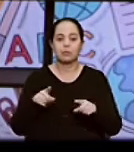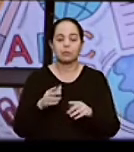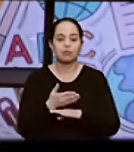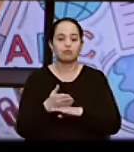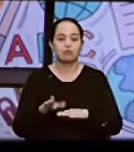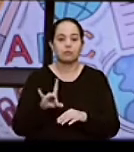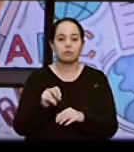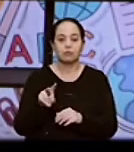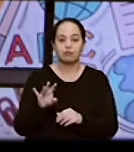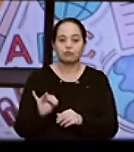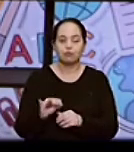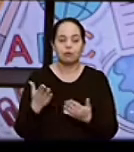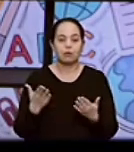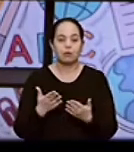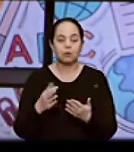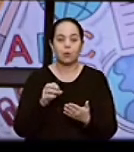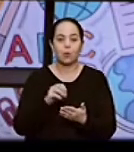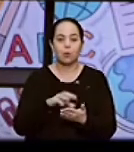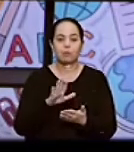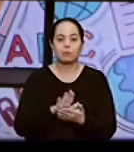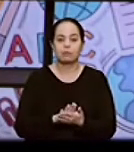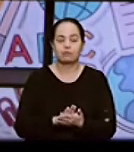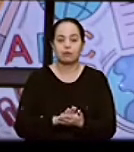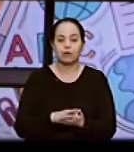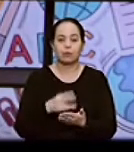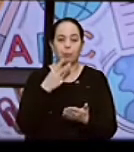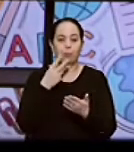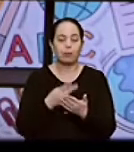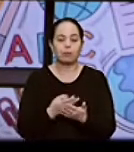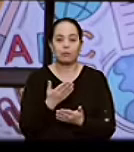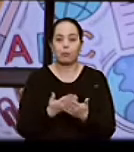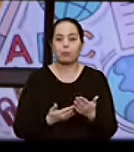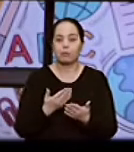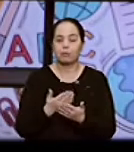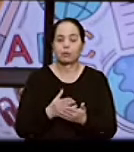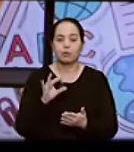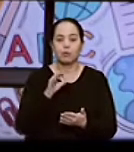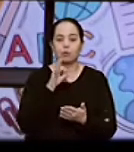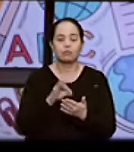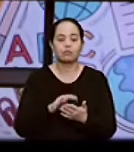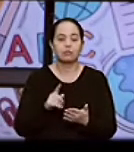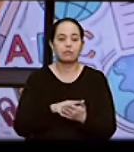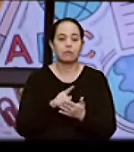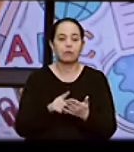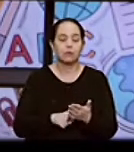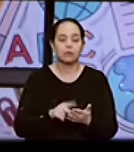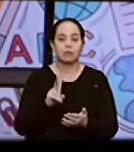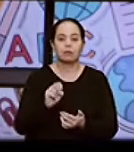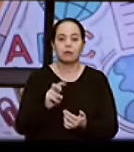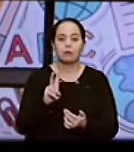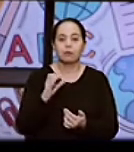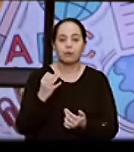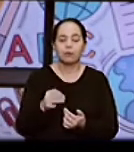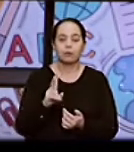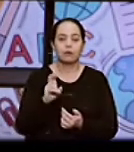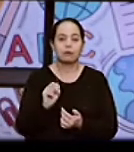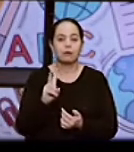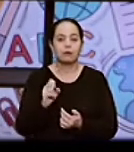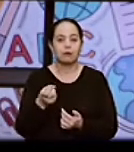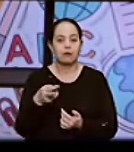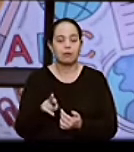которая обозначает признак предмета и отвечает на вопросы. Какой, какая, какие,